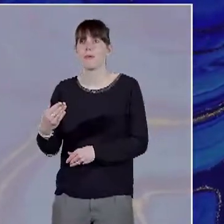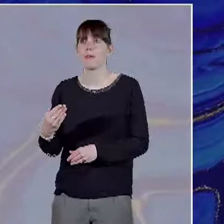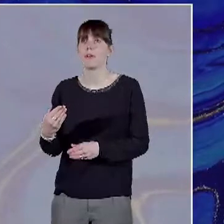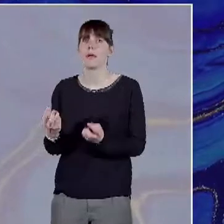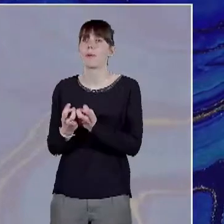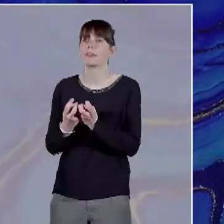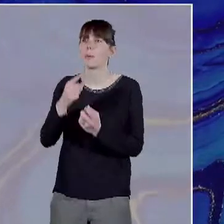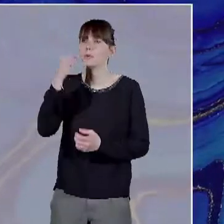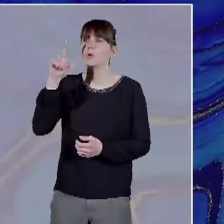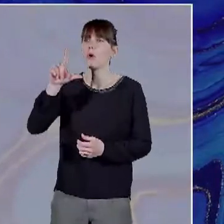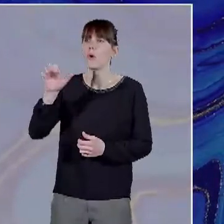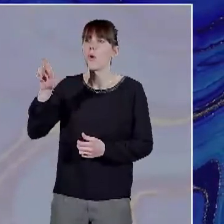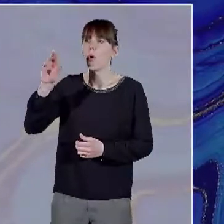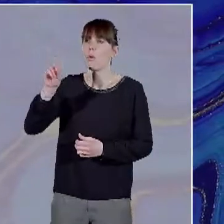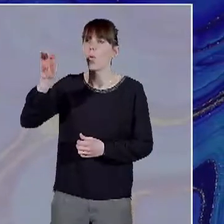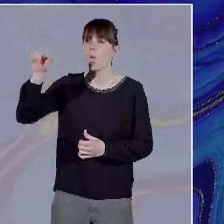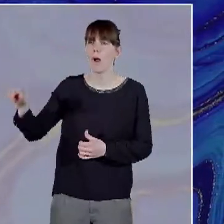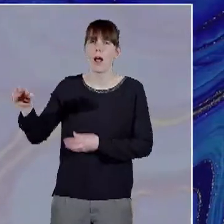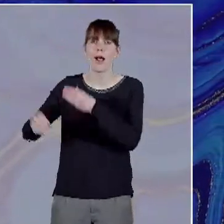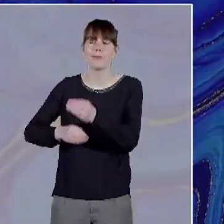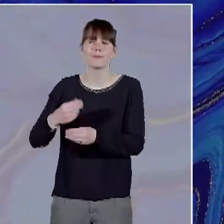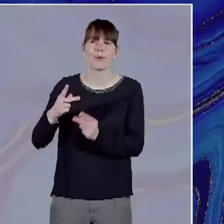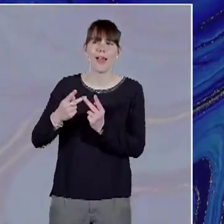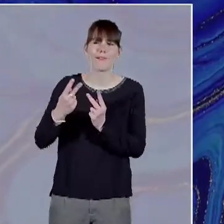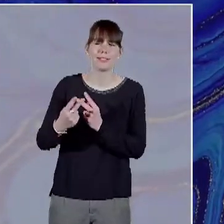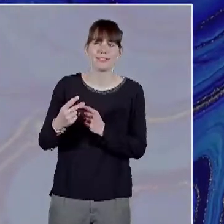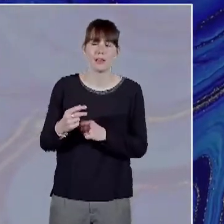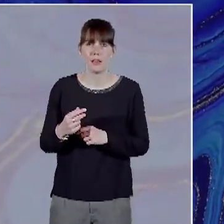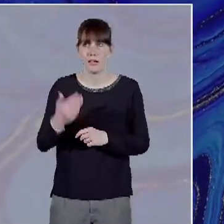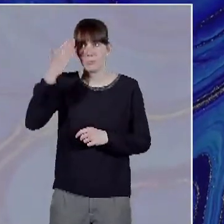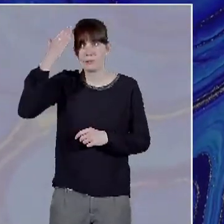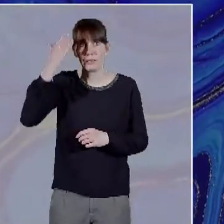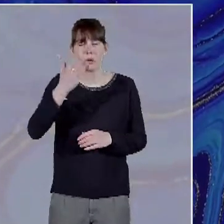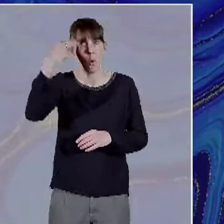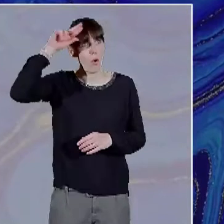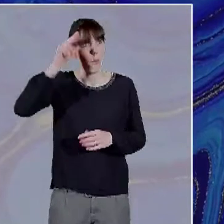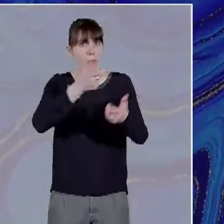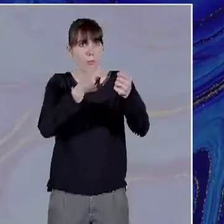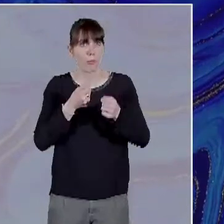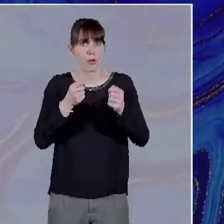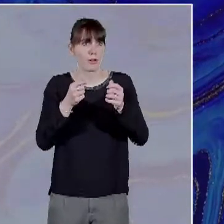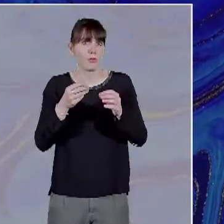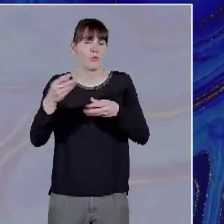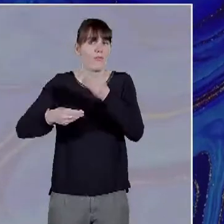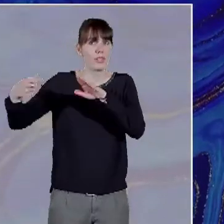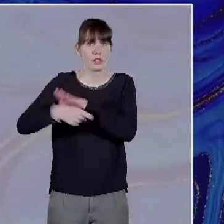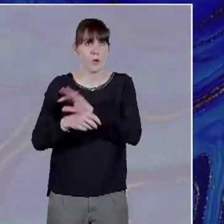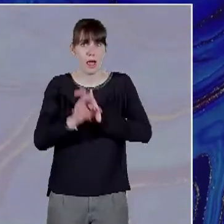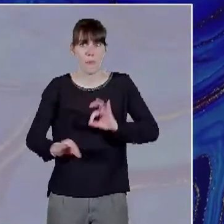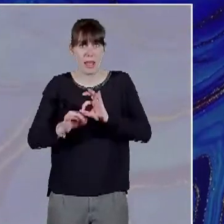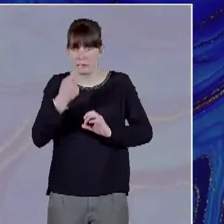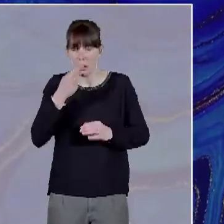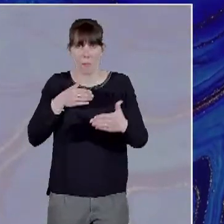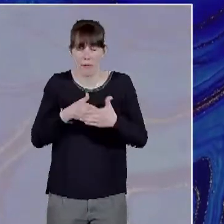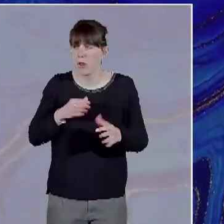Sinon, ça ne fonctionne pas. Non, aujourd'hui, et je pense qu'il n'y a pas de statistiques extrêmement connues sur le sujet, mais je pense que la ville de Paris, au vu